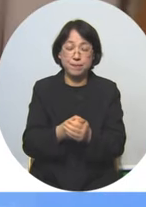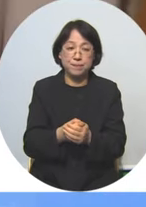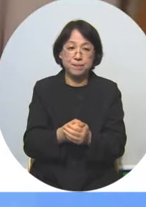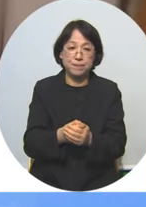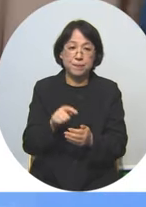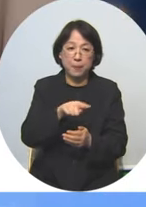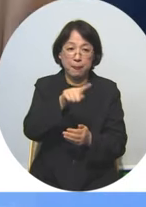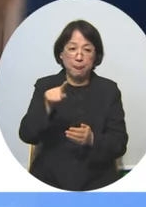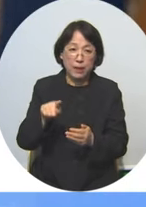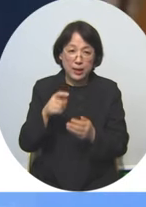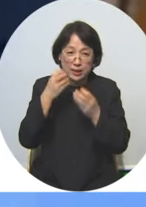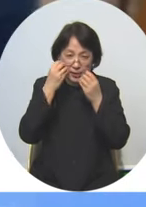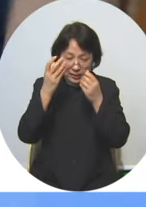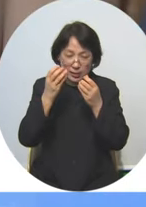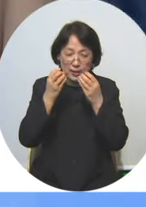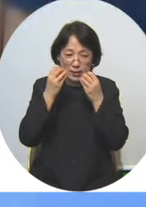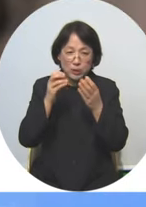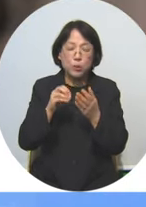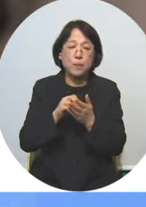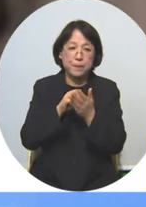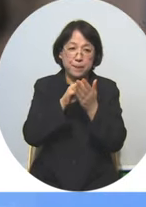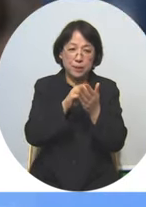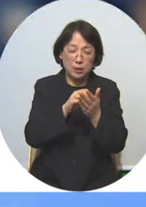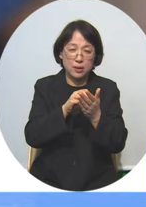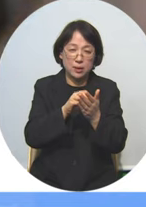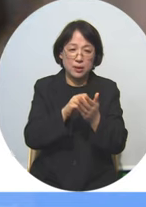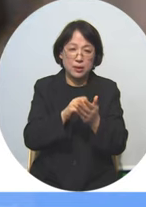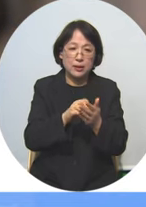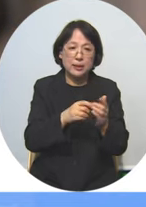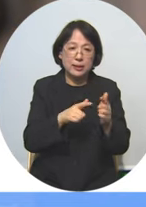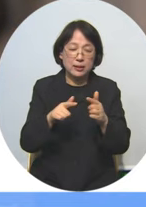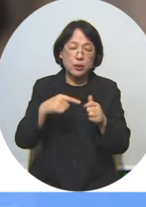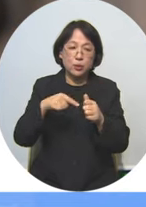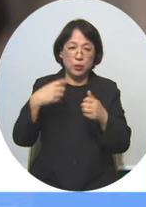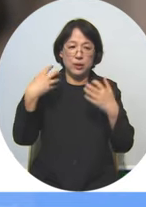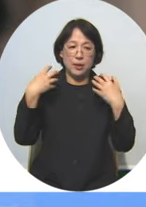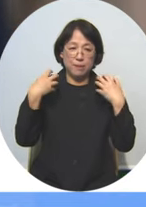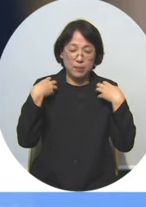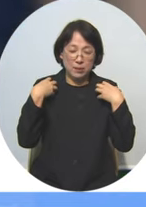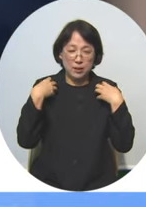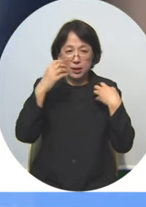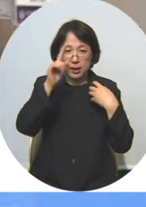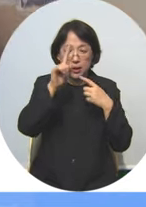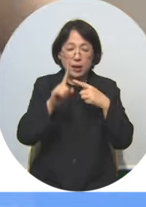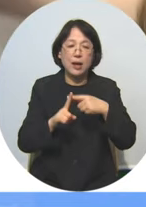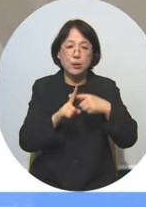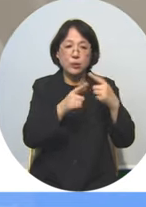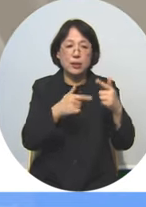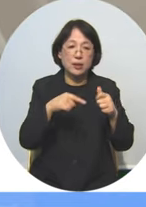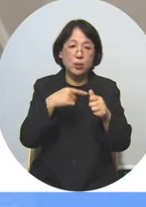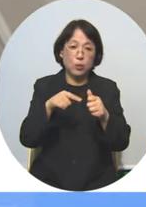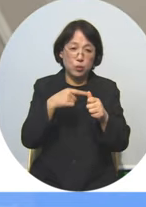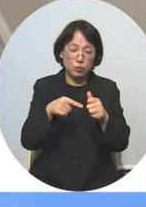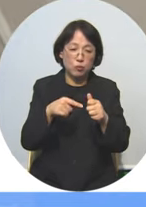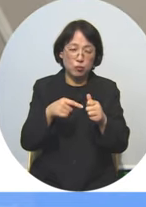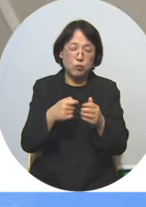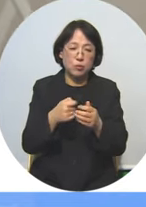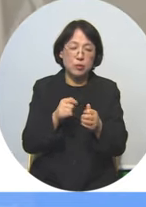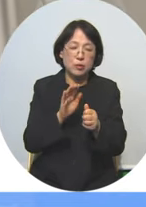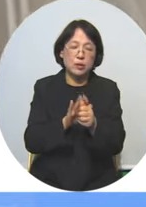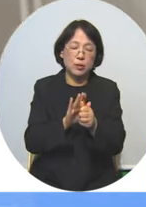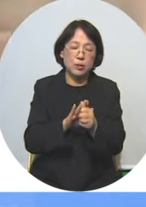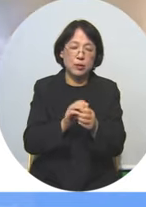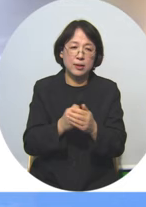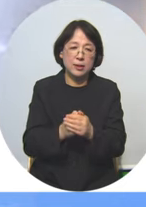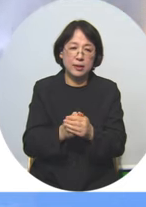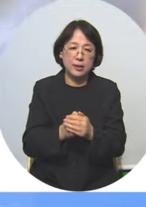예정인 PA 간호사, 경력 1년 미만의 PA 간호사, 교육 담당 간호사 등입니다. 우선 18일부터 대한간호협회와